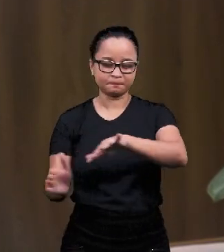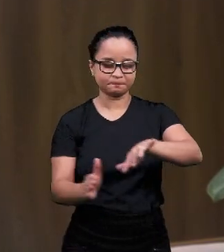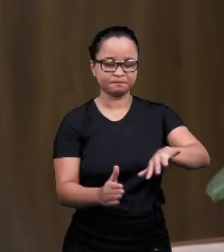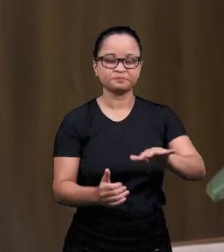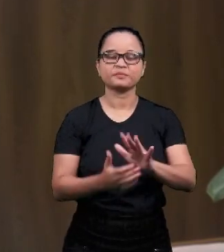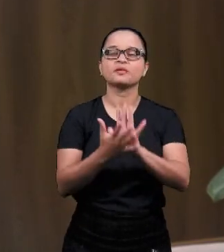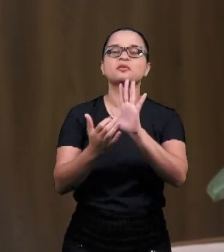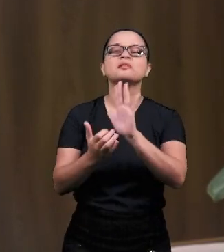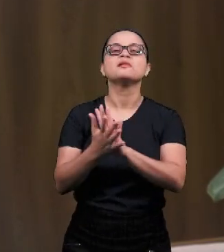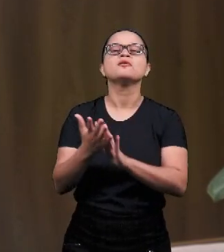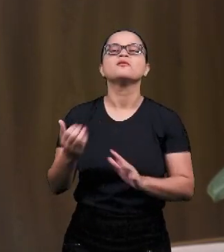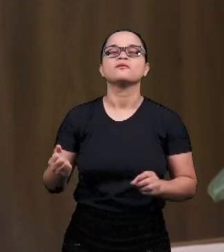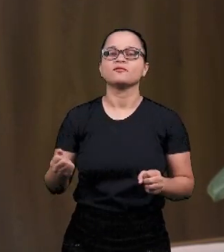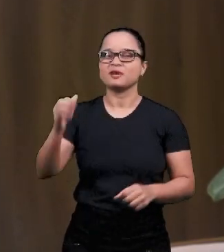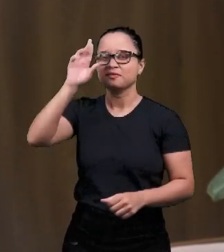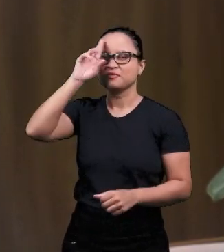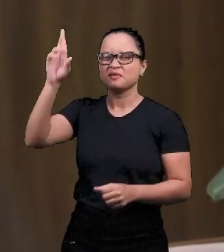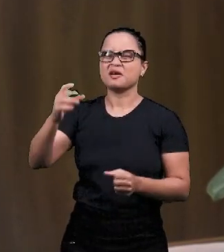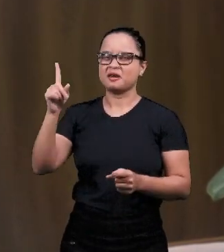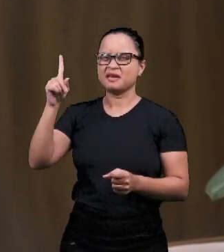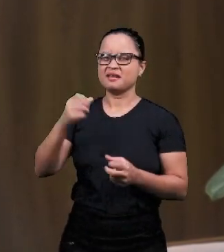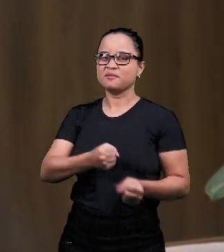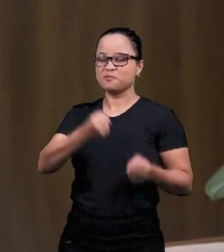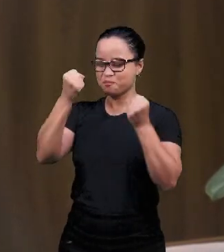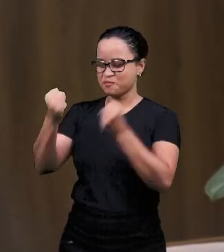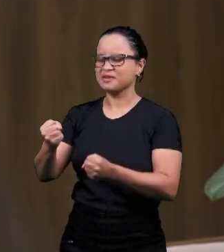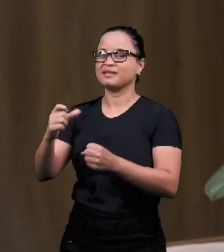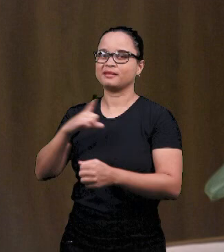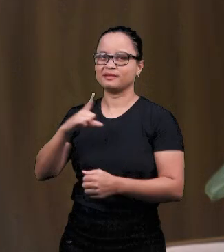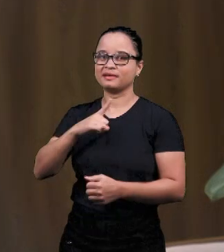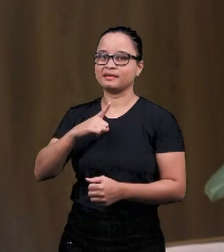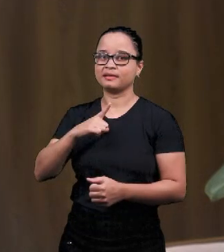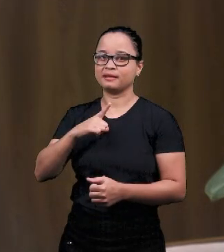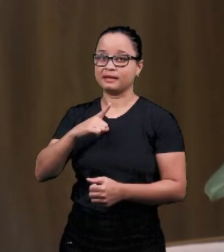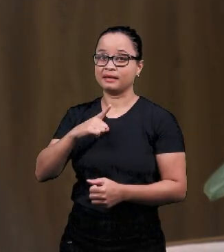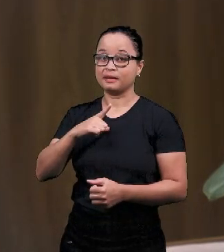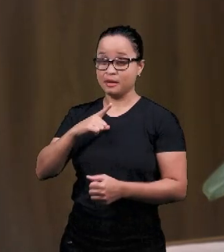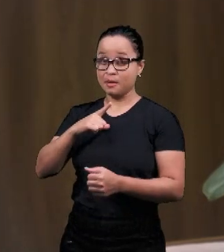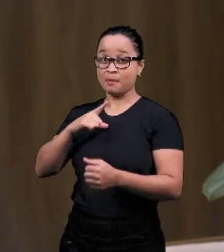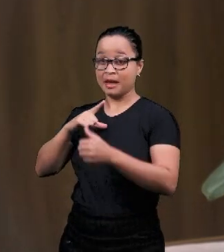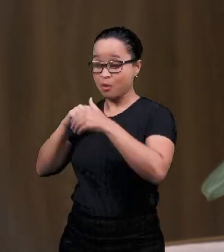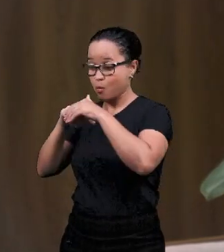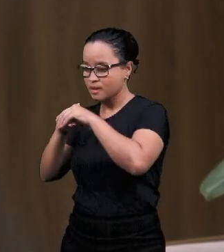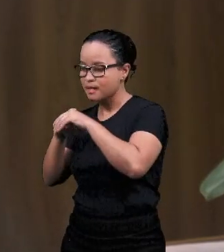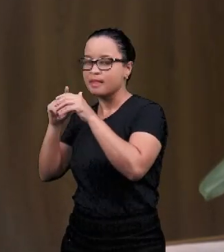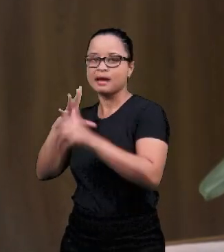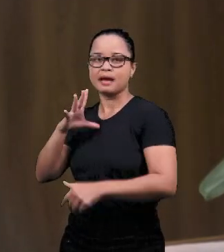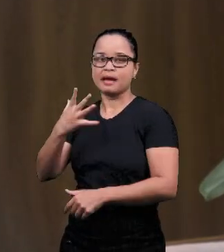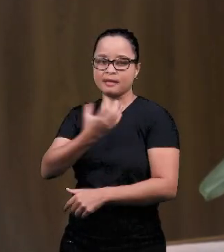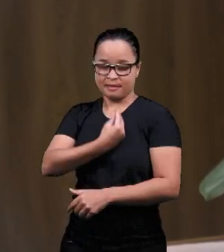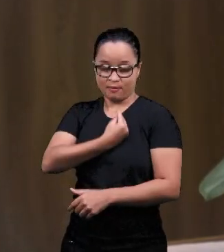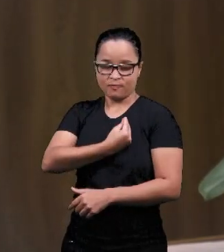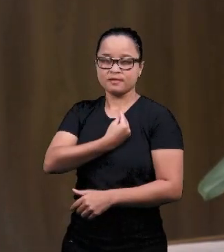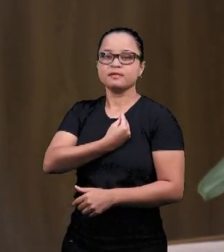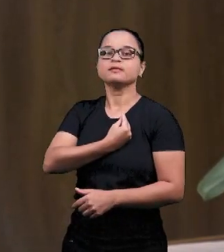Слава имени Господню! Он силен сохранить залог наш, сокровище наше, твое или мое.